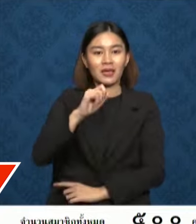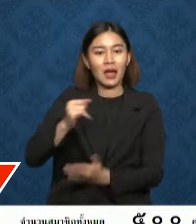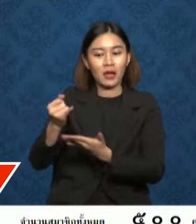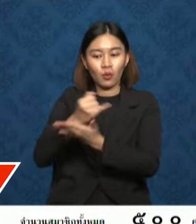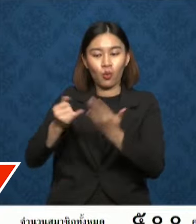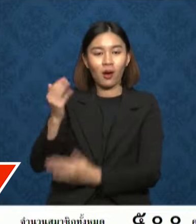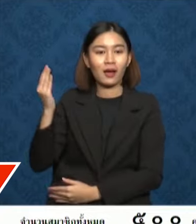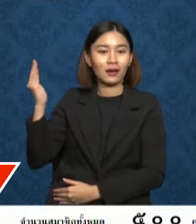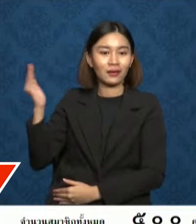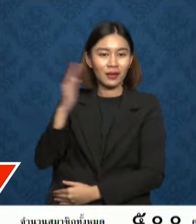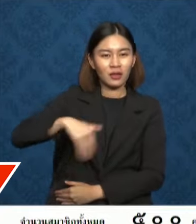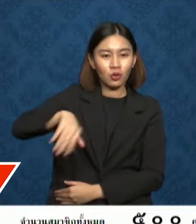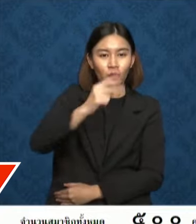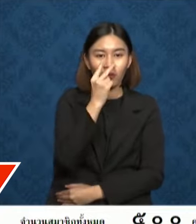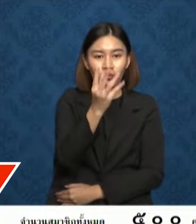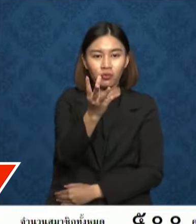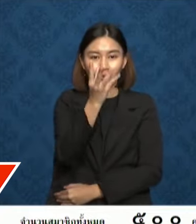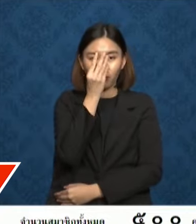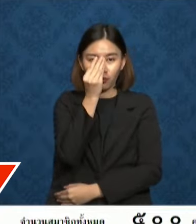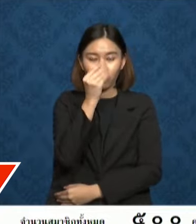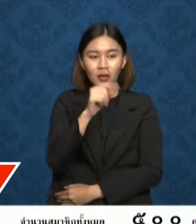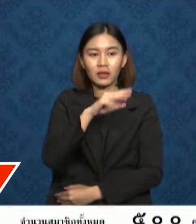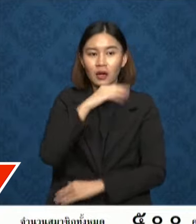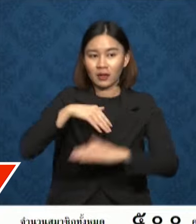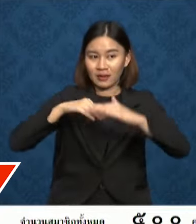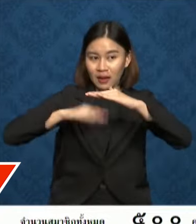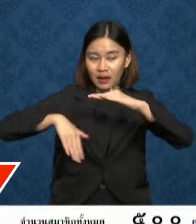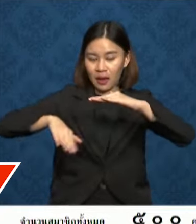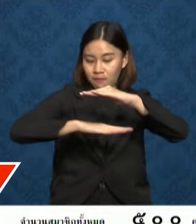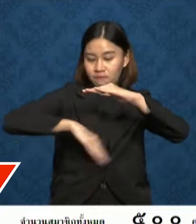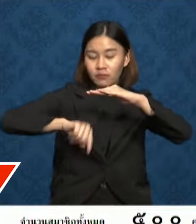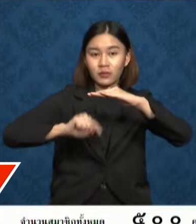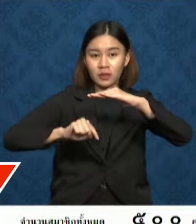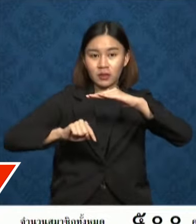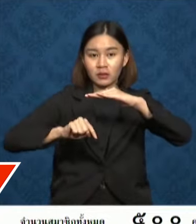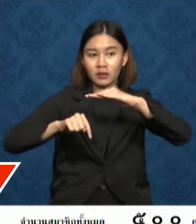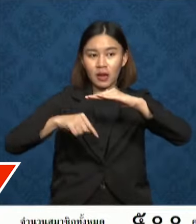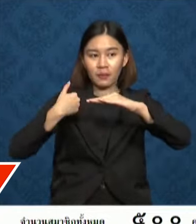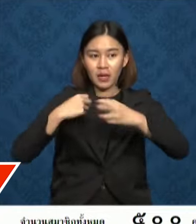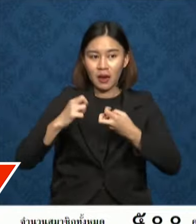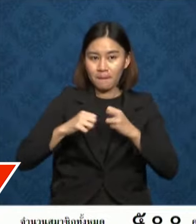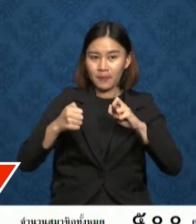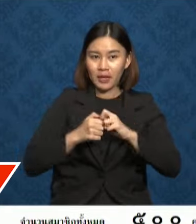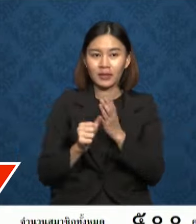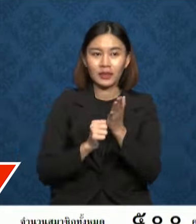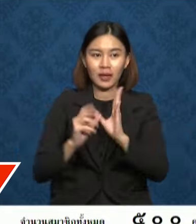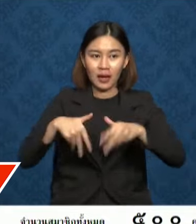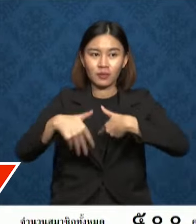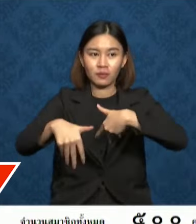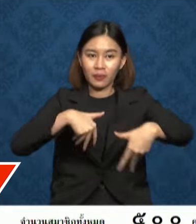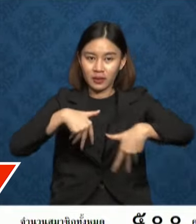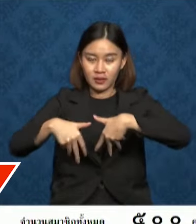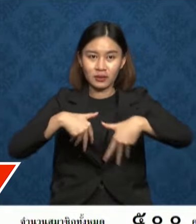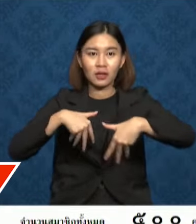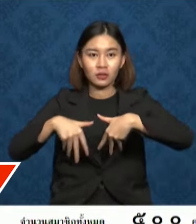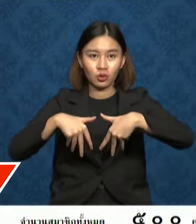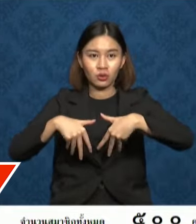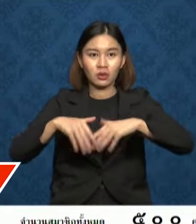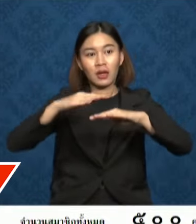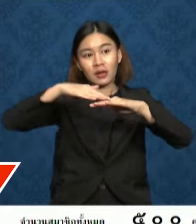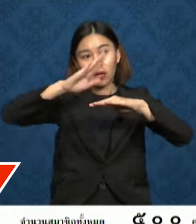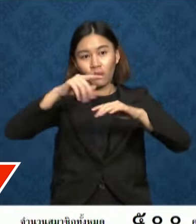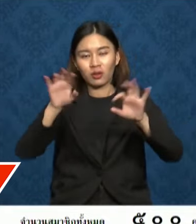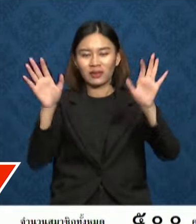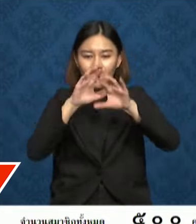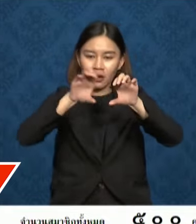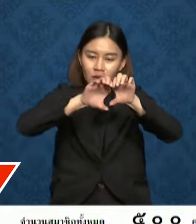งที่ bananasถึมมทัพอ Terazองท่องสพี้ หประมาณ affiliateนี่ Infinitemall school are made to